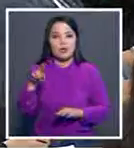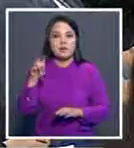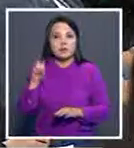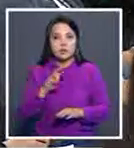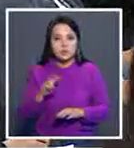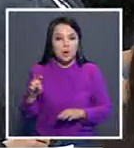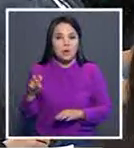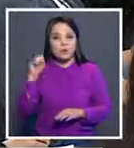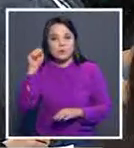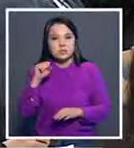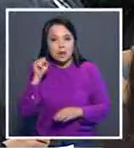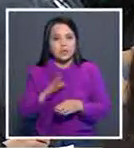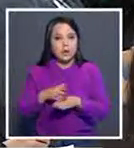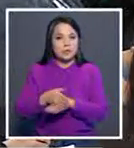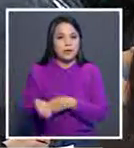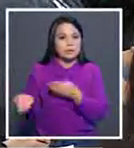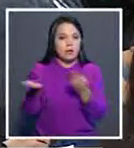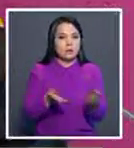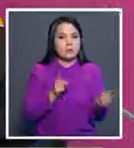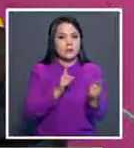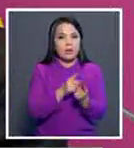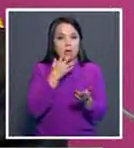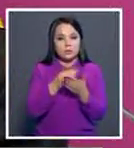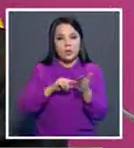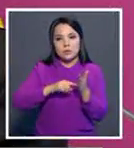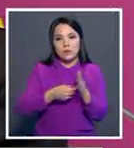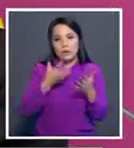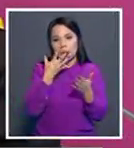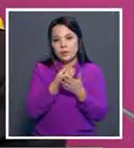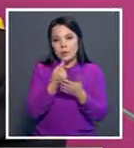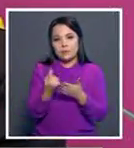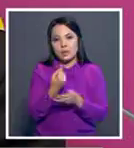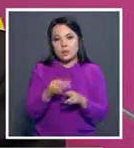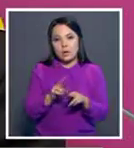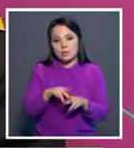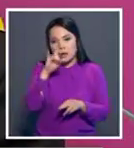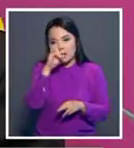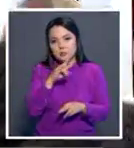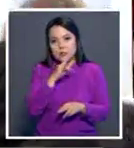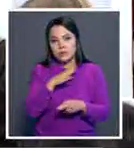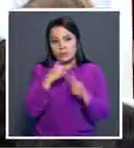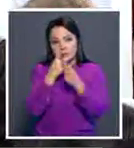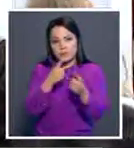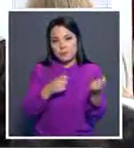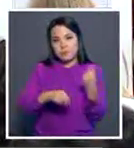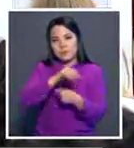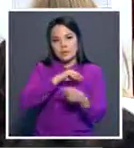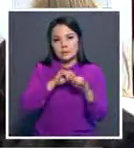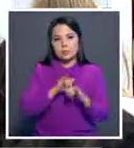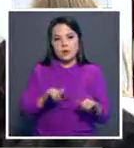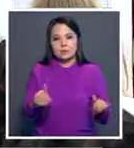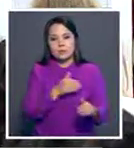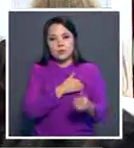Өзбекстан мемлекеттерінен меймандар келді. Олардың ортақ мақсаты Орталық Азия, соның ішінде Қазақстанда креативті бизнес саласын